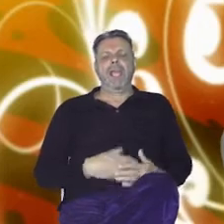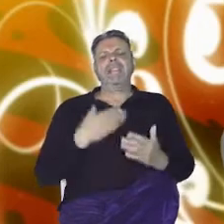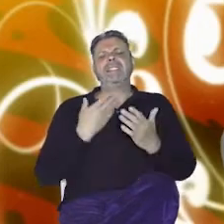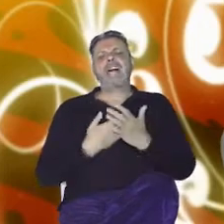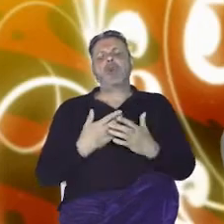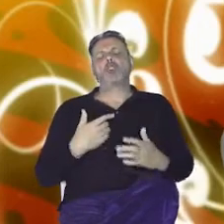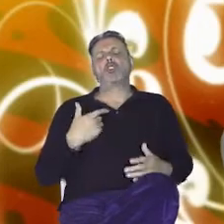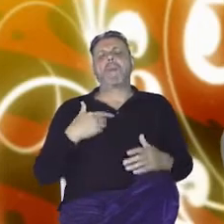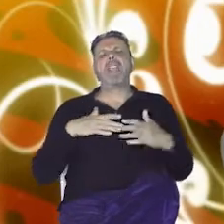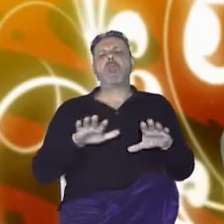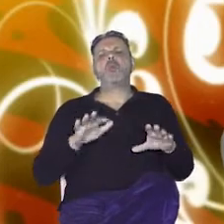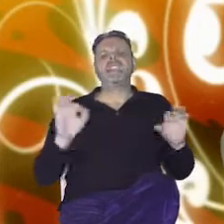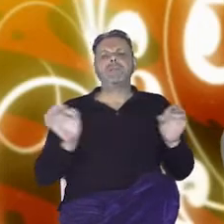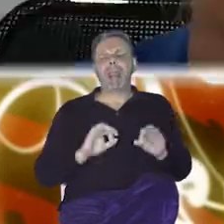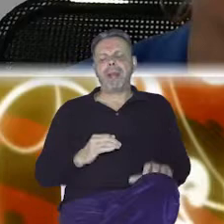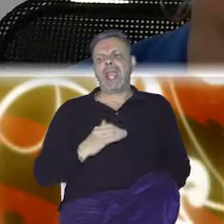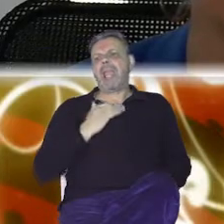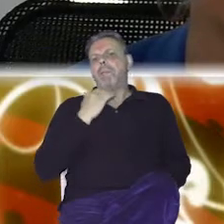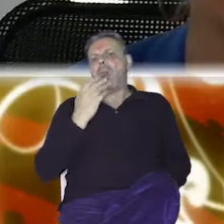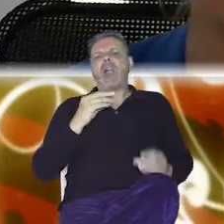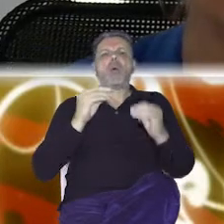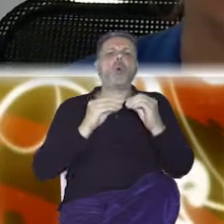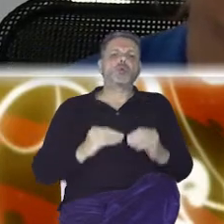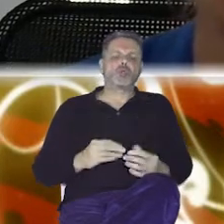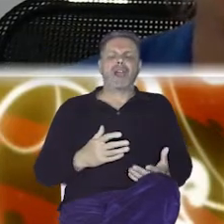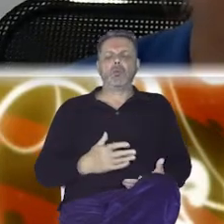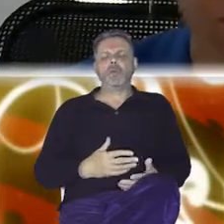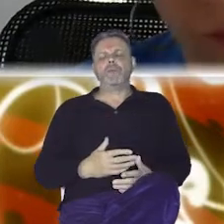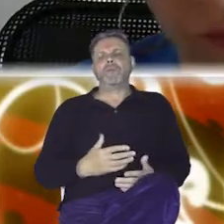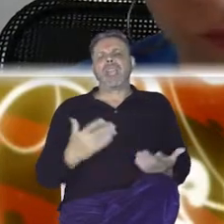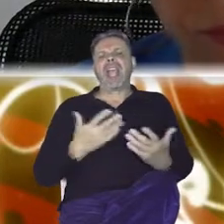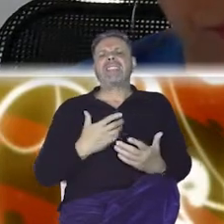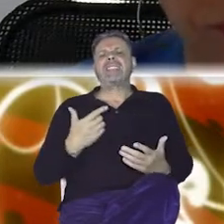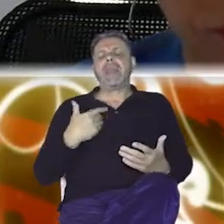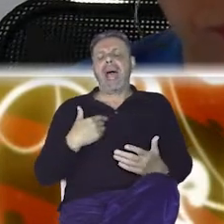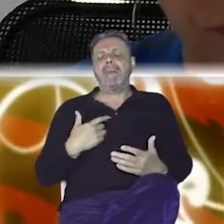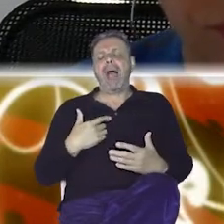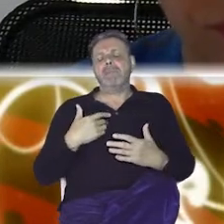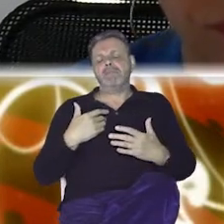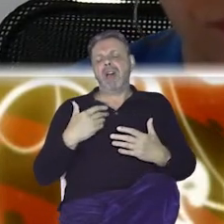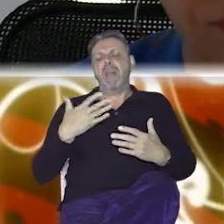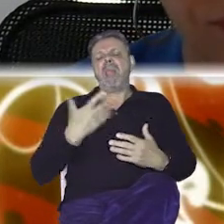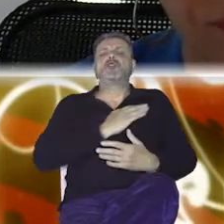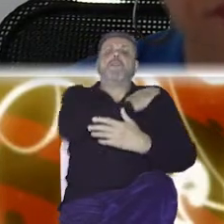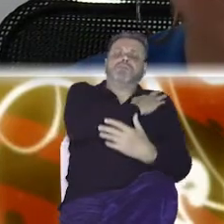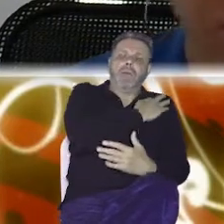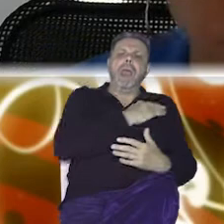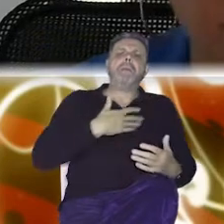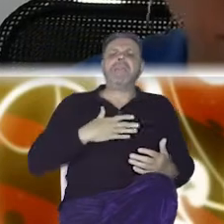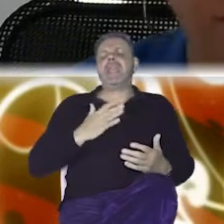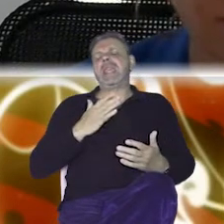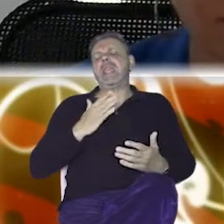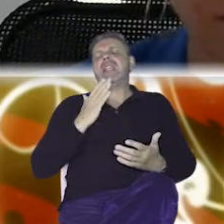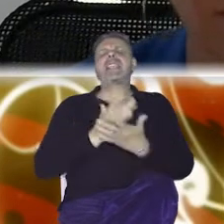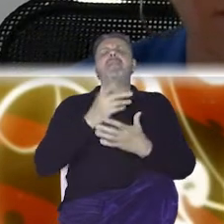mi ljudi spremni, bilo kako u sustavu privatno ovako ono, kad nam se nakalemi nešto na nas, mi počinjemo samo o tome govoriti da je to